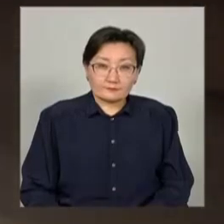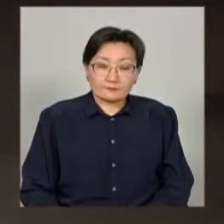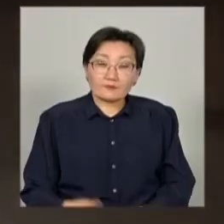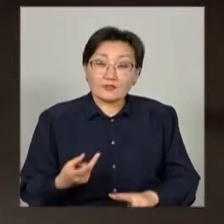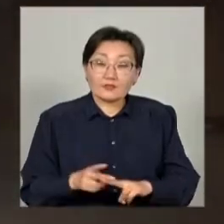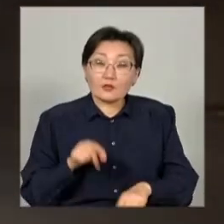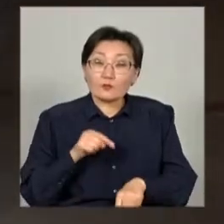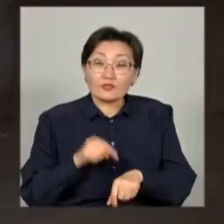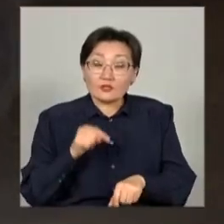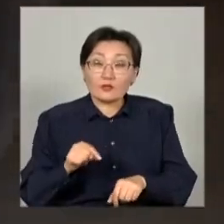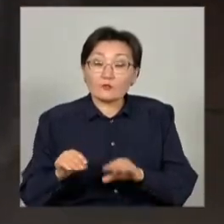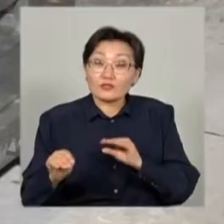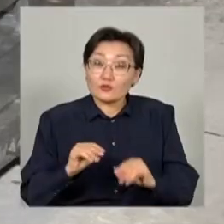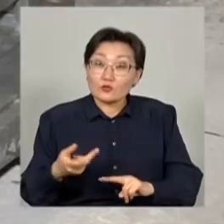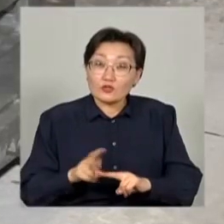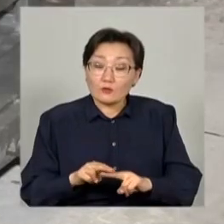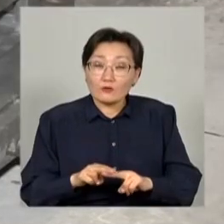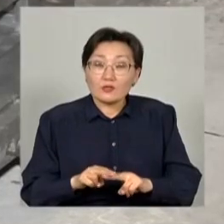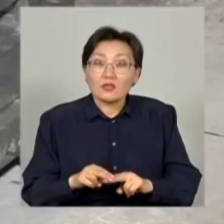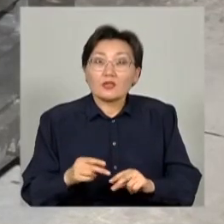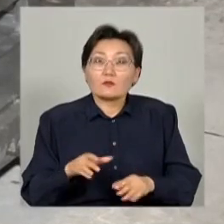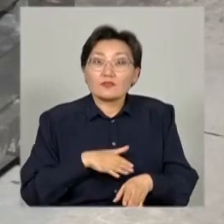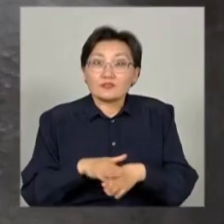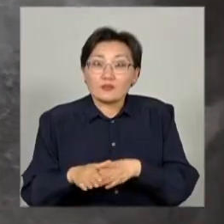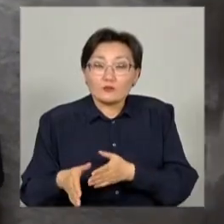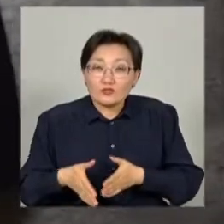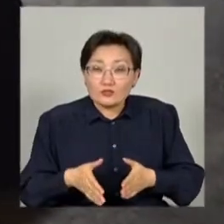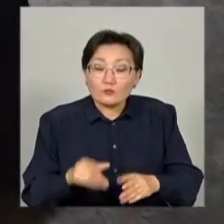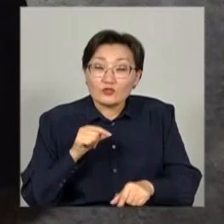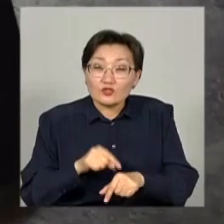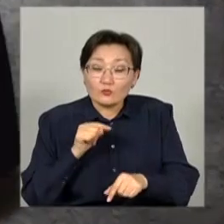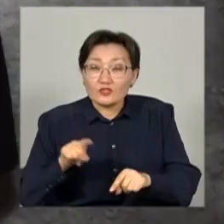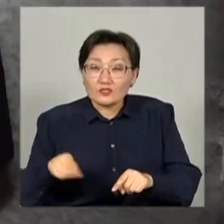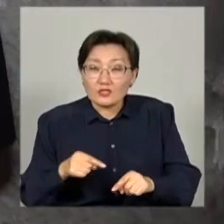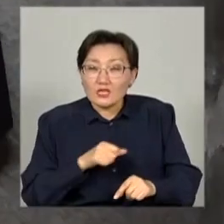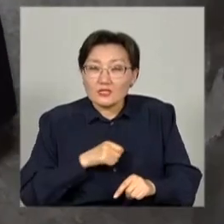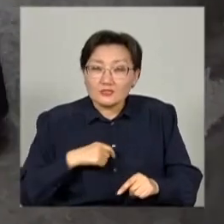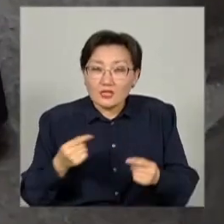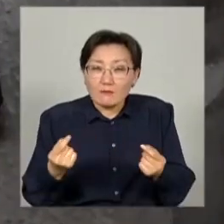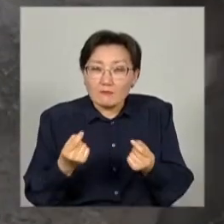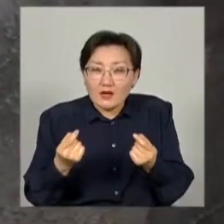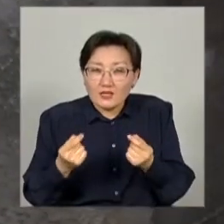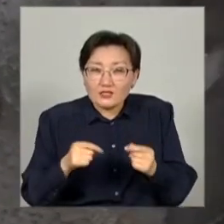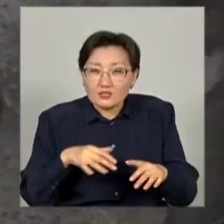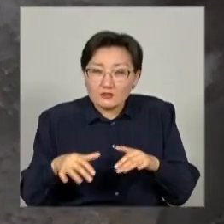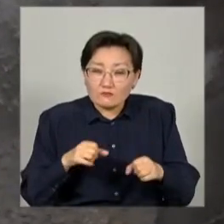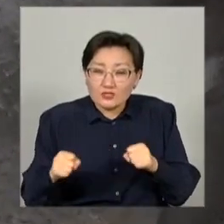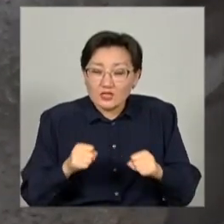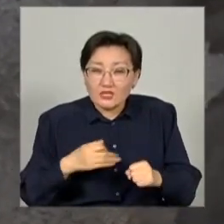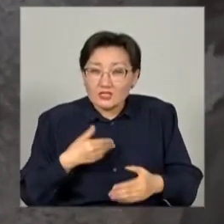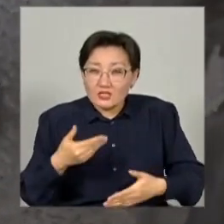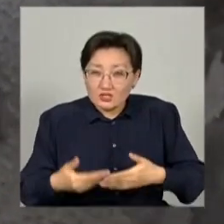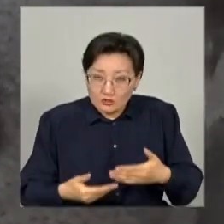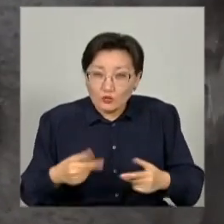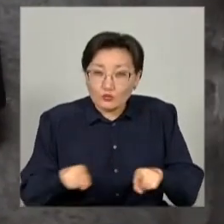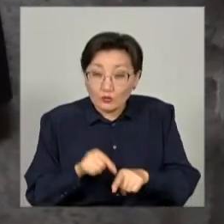Эта чувствительная аппаратура, которой буквально заполнен весь коридор, чувствует даже самые маленькие вибрации. И наши шаги не